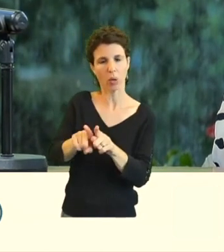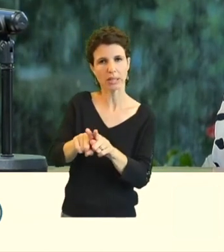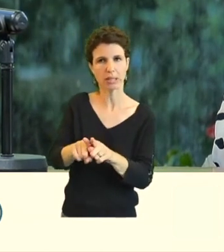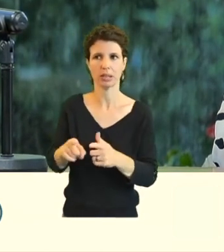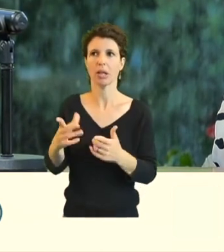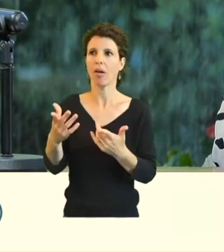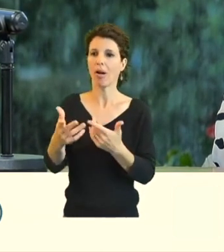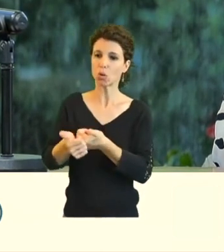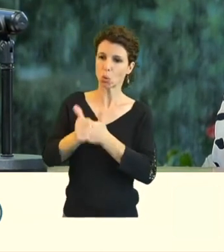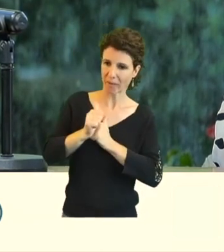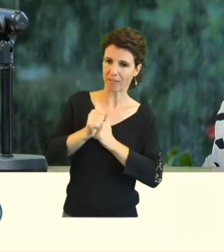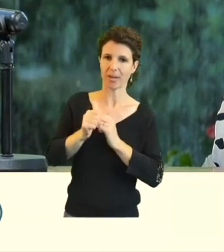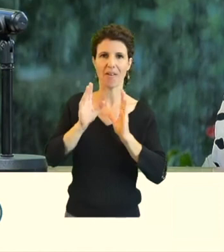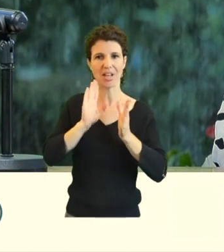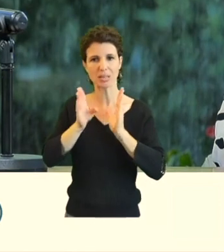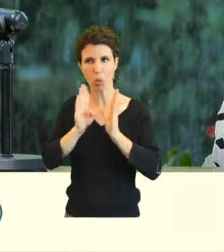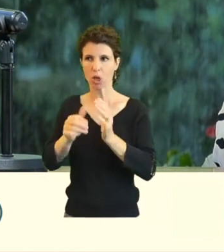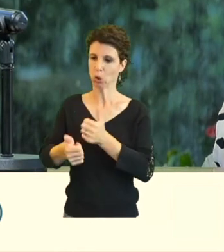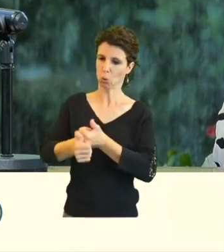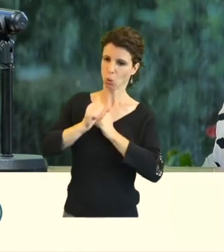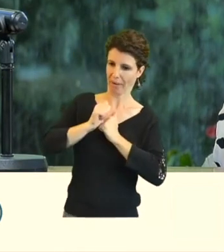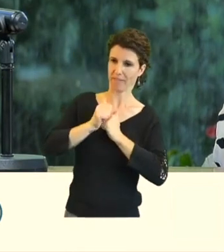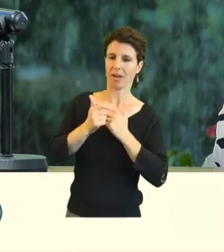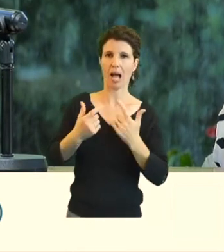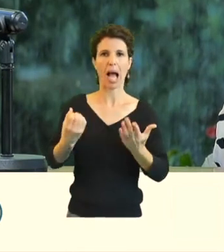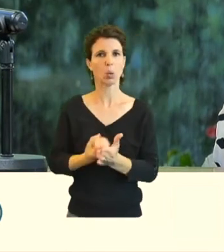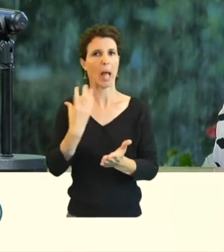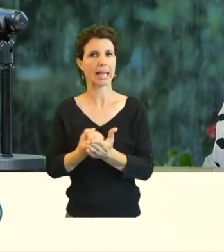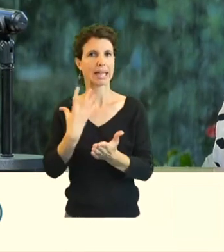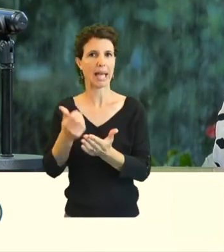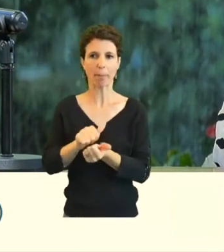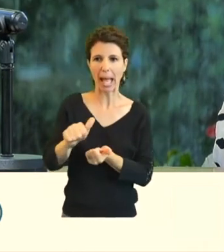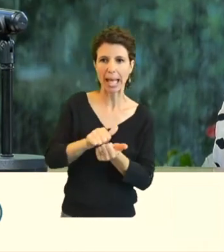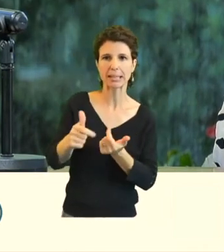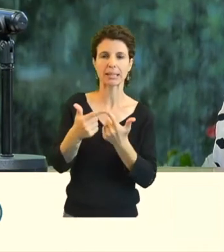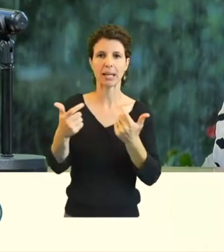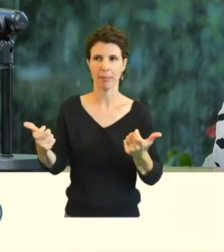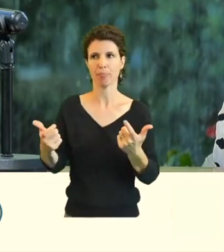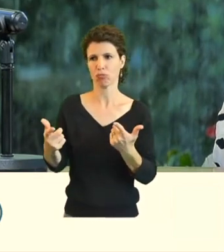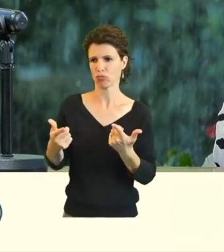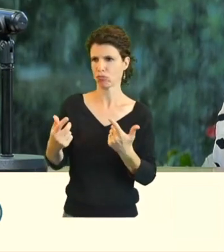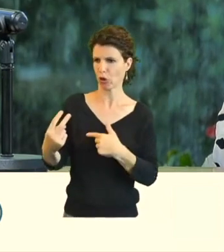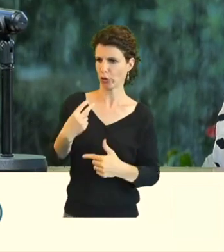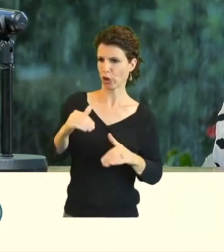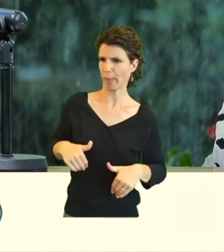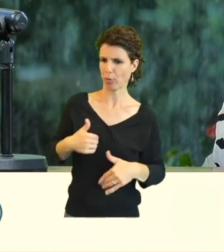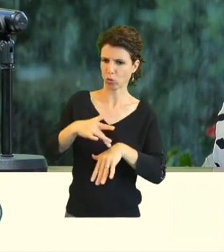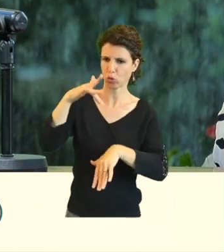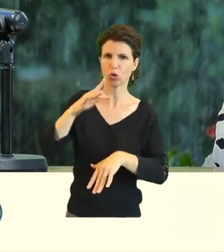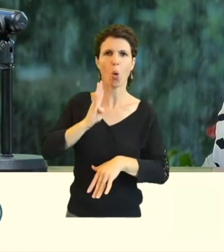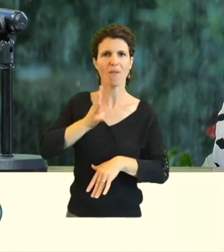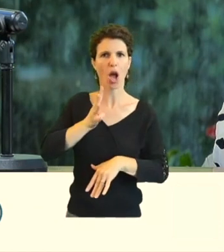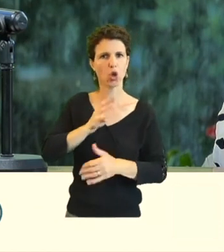Que vous suivez mon Facebook, que vous suivez mon actualité presse, bon, vous avez dû voir que j'ai fait une conférence de presse, madame, voilà, et